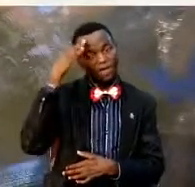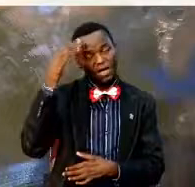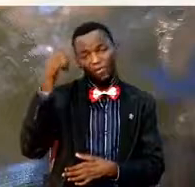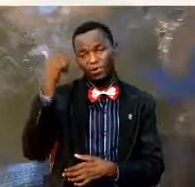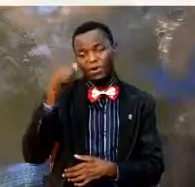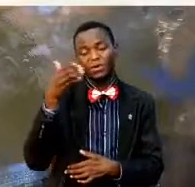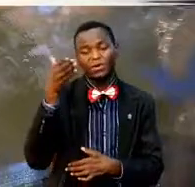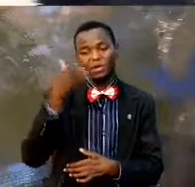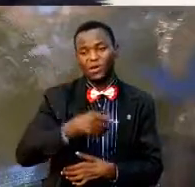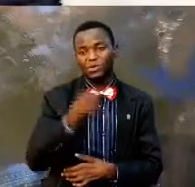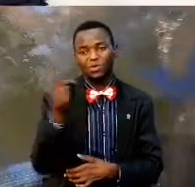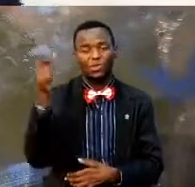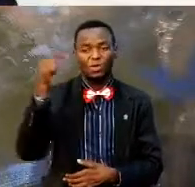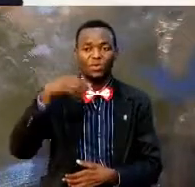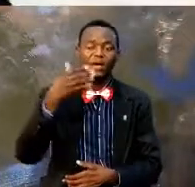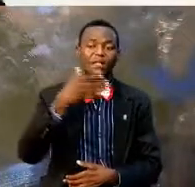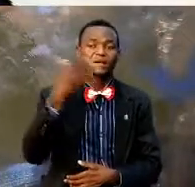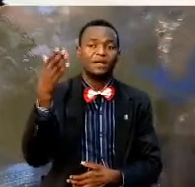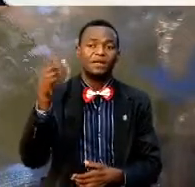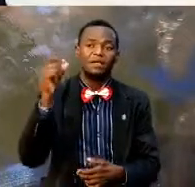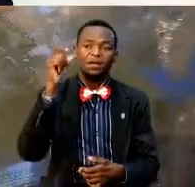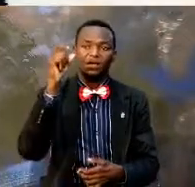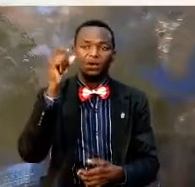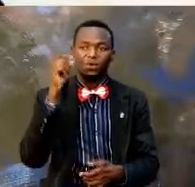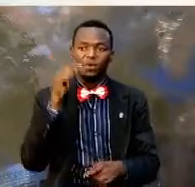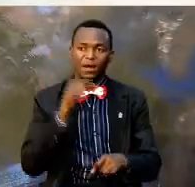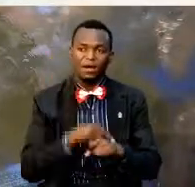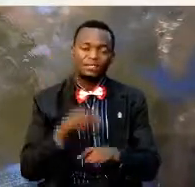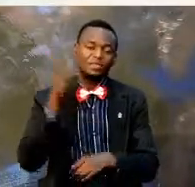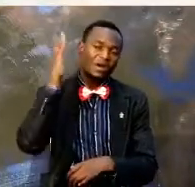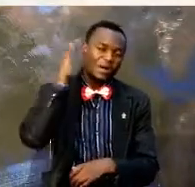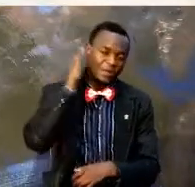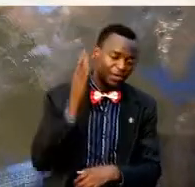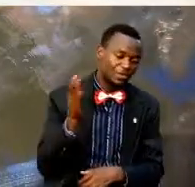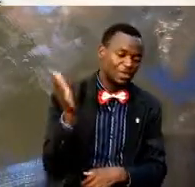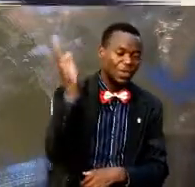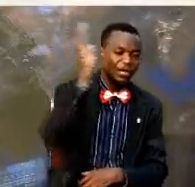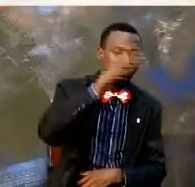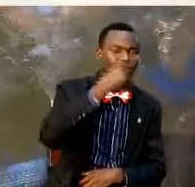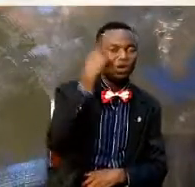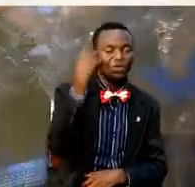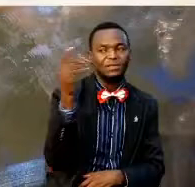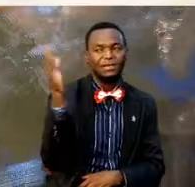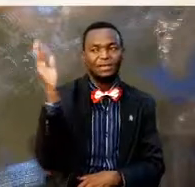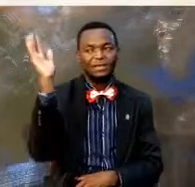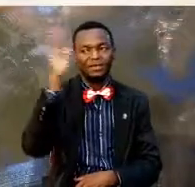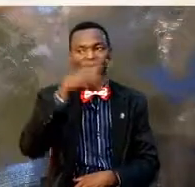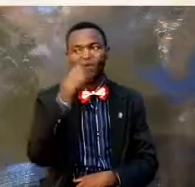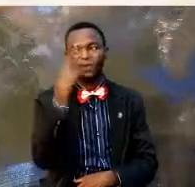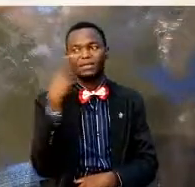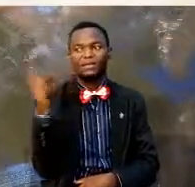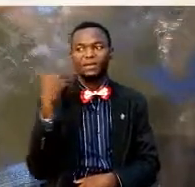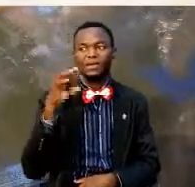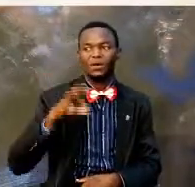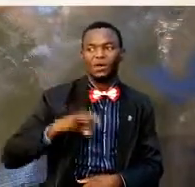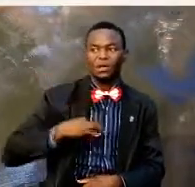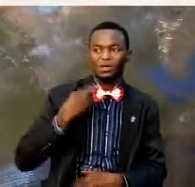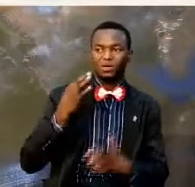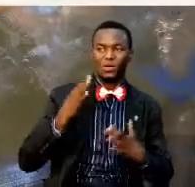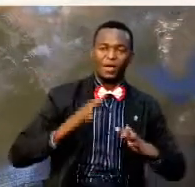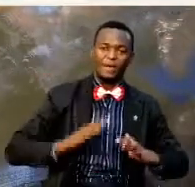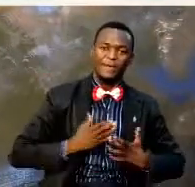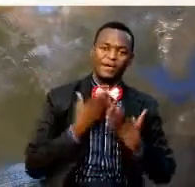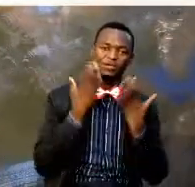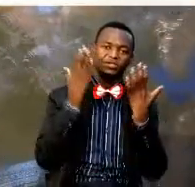leo tu umekuja. Hata wale watu wakati wa Petro, ilikuwa ndio siku ya kwanza, na ni siku ya kwanza pekee walitoa maisha yao.